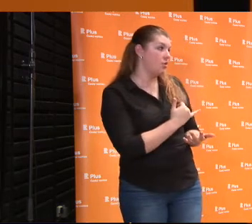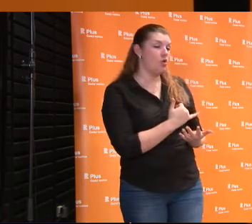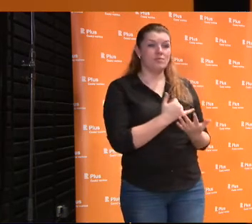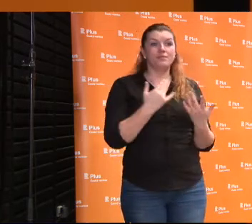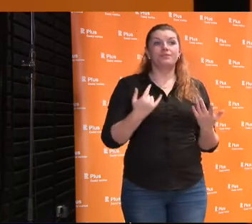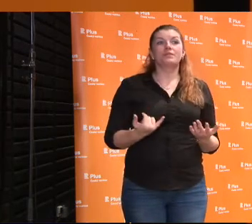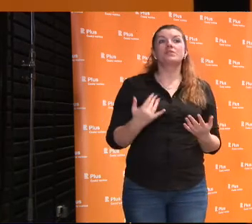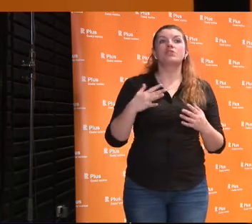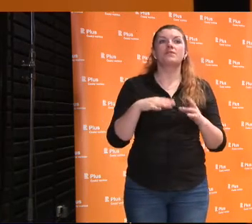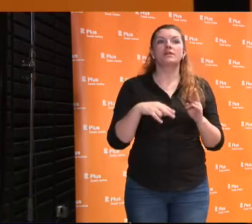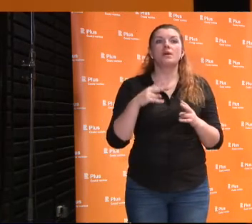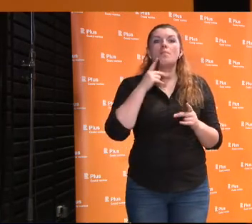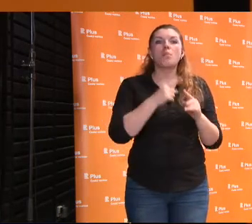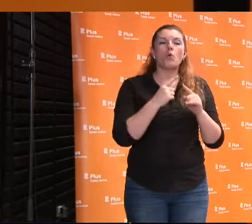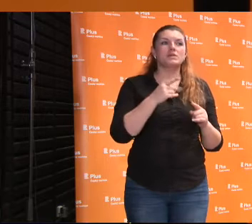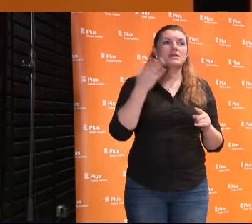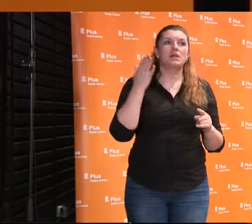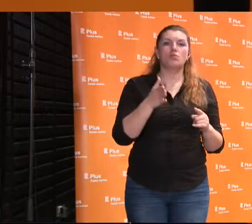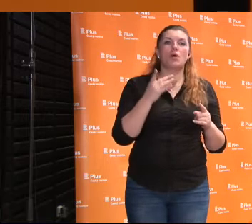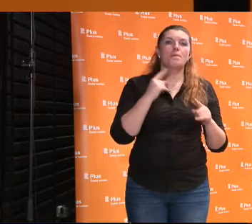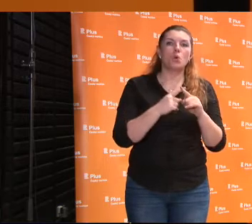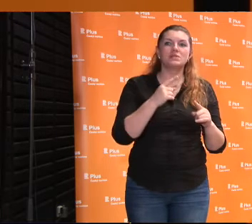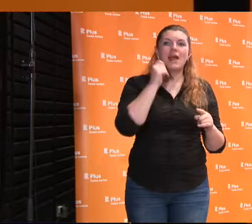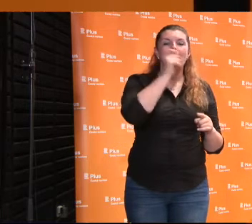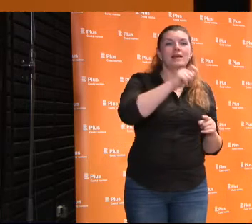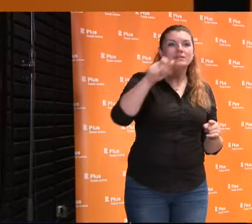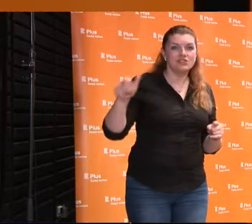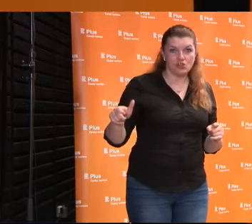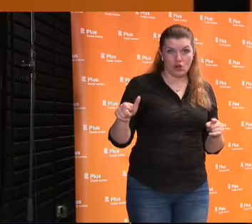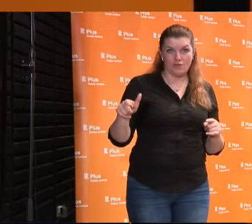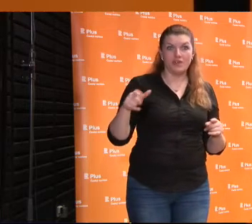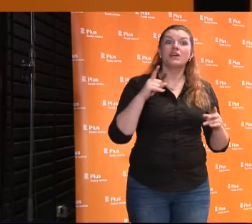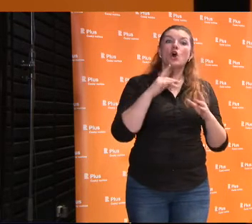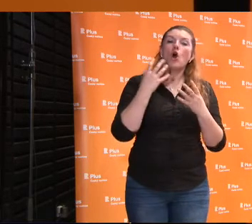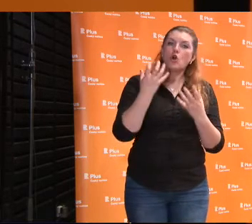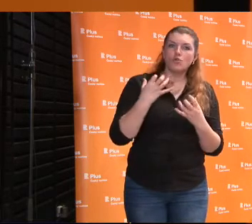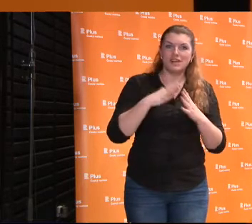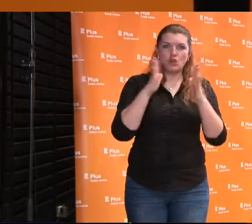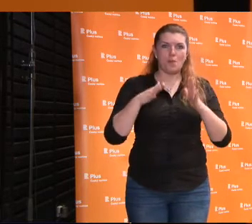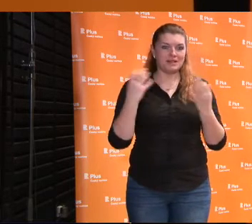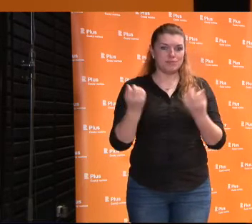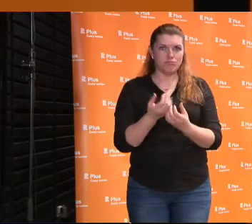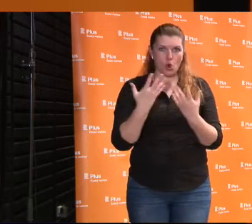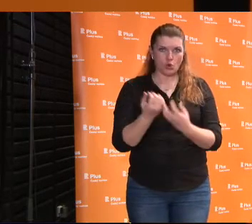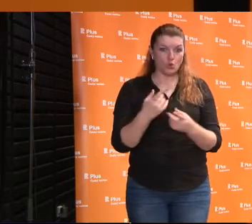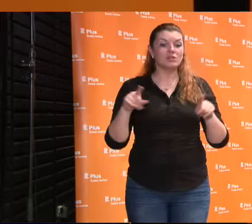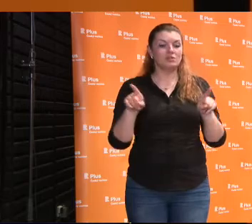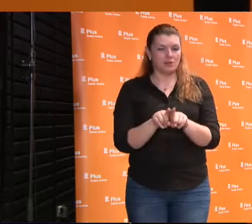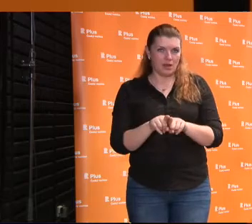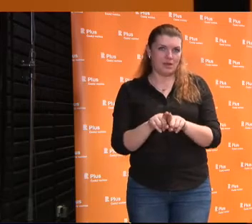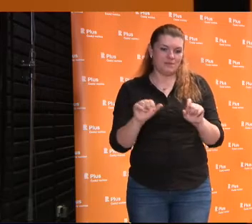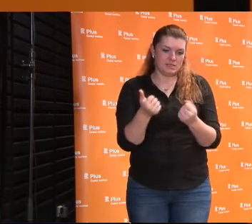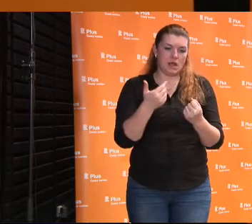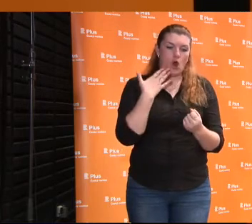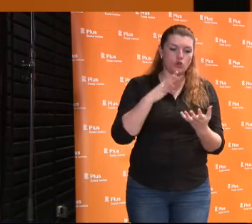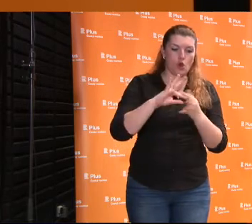produktivita nebude spojená jenom bezprostředně s lidskými bytosti, že hrubý domácí produkt bude vznikat kombinací